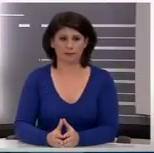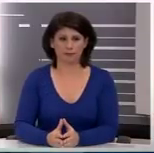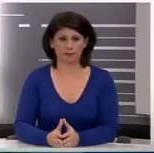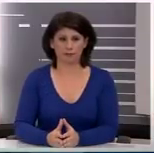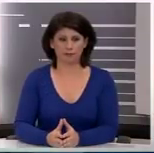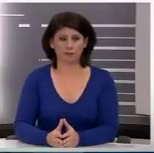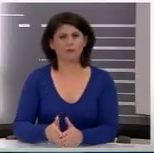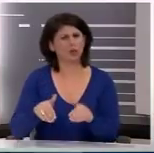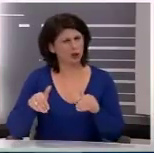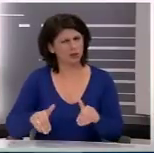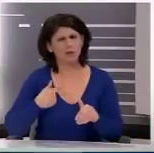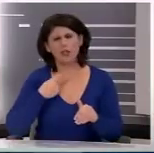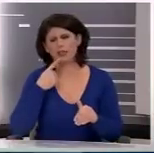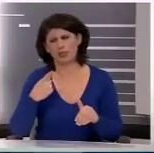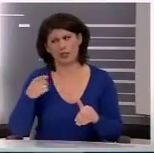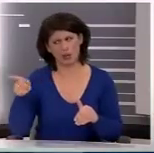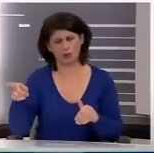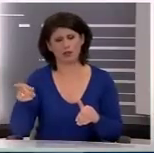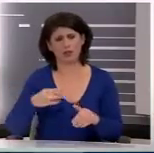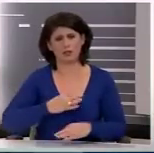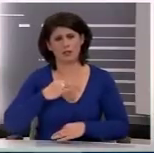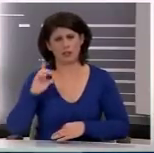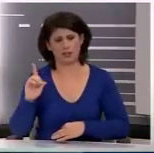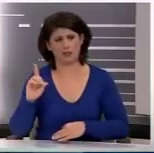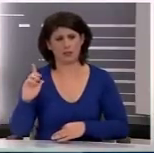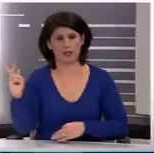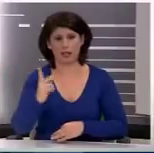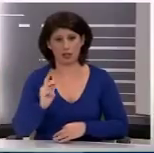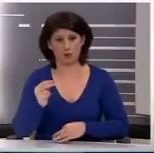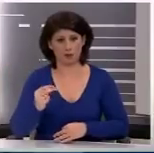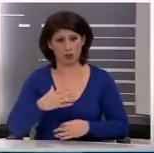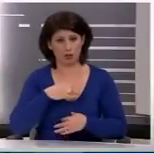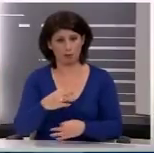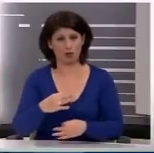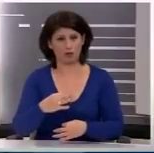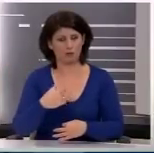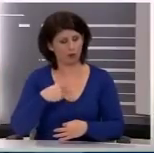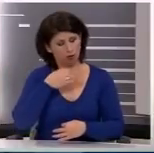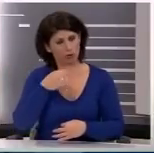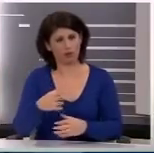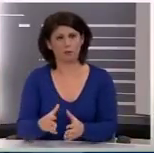Με όλο το σεβασμό δεν αναφέρομαι σε εσάς, κύριε Δένδια. Ως κοινοβουλευτικό εκπρόσωπο αναφέρομαι.